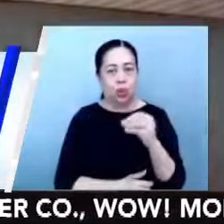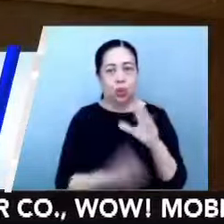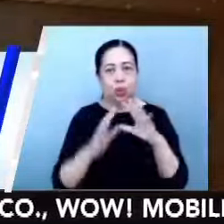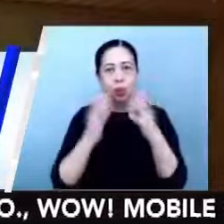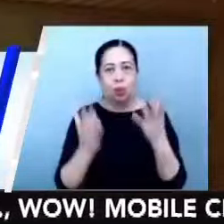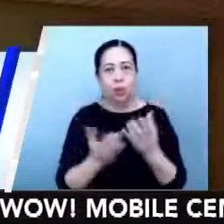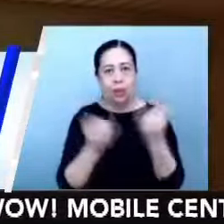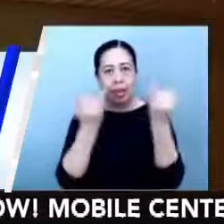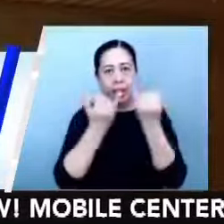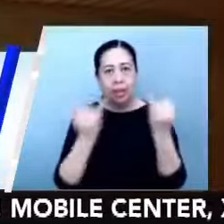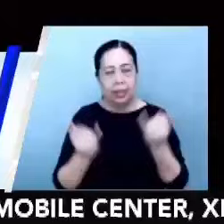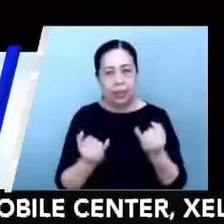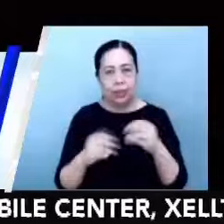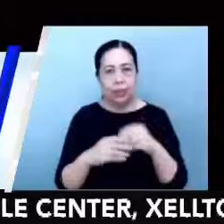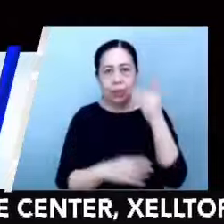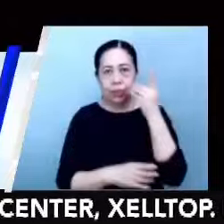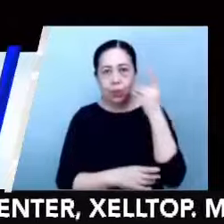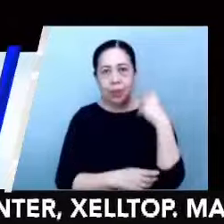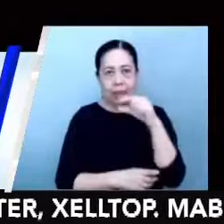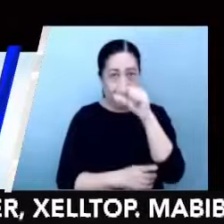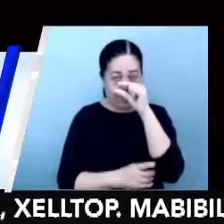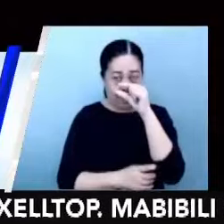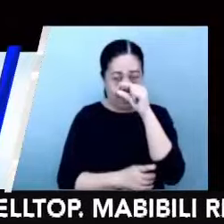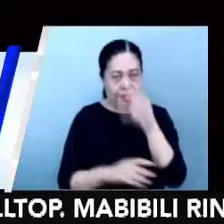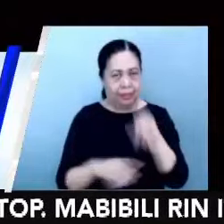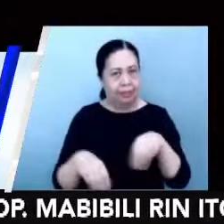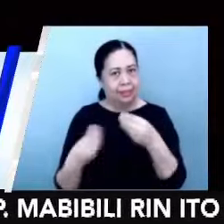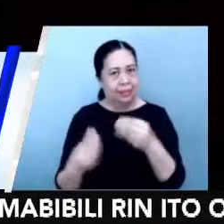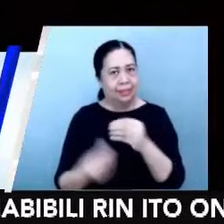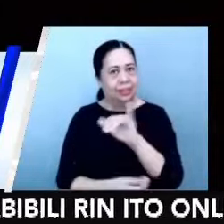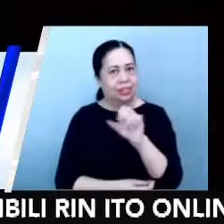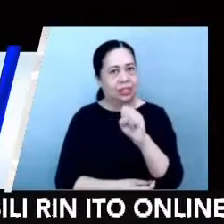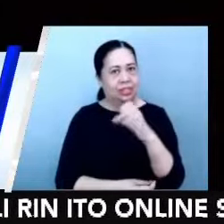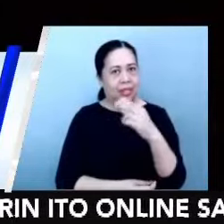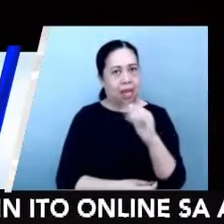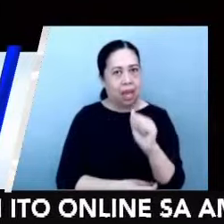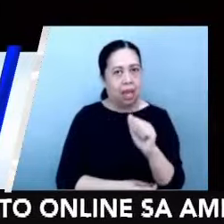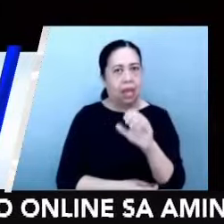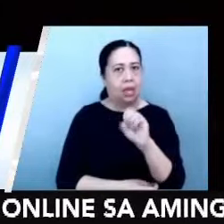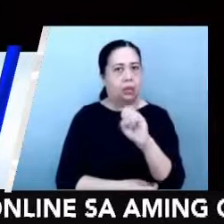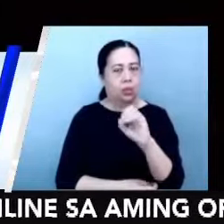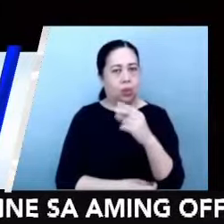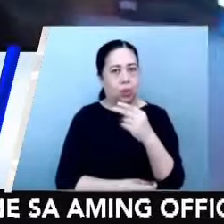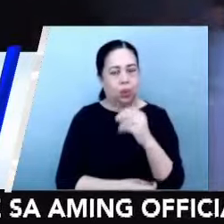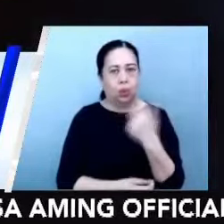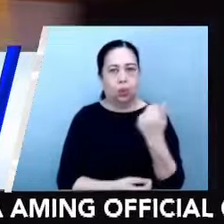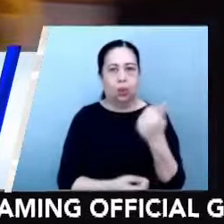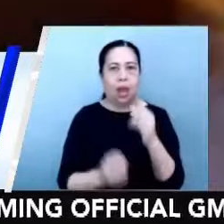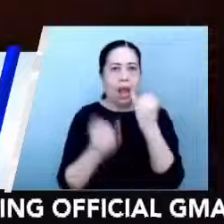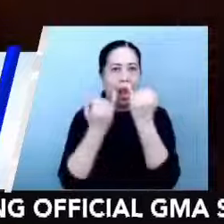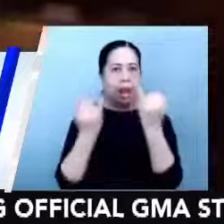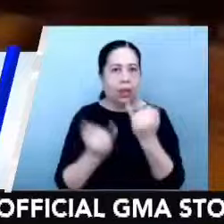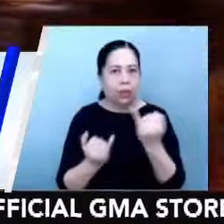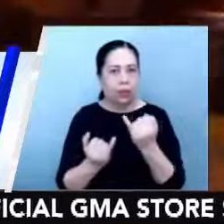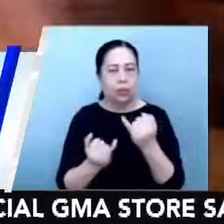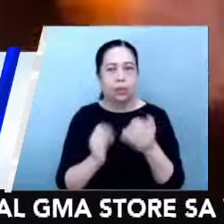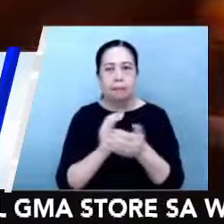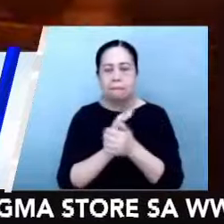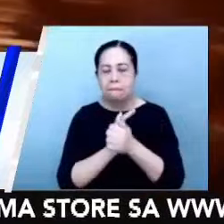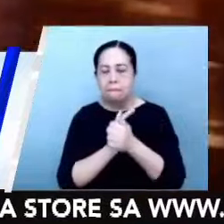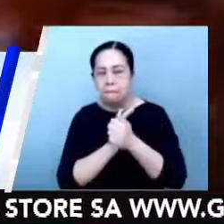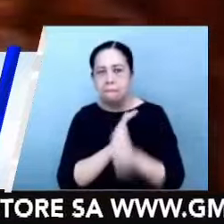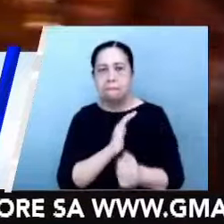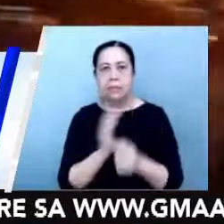sa Dubai. Ginawad kay Miss Jessica ang Icon of Filipino Media Excellence Award. Kasabay ito ng pagkilala sa